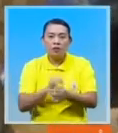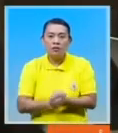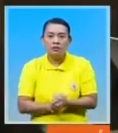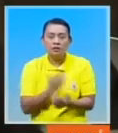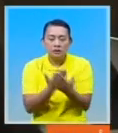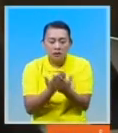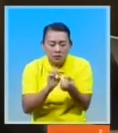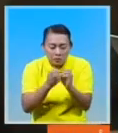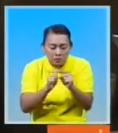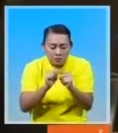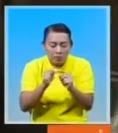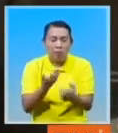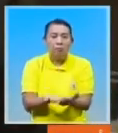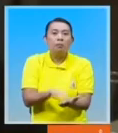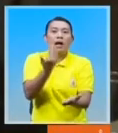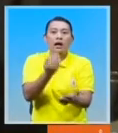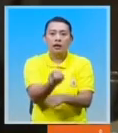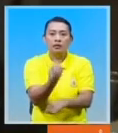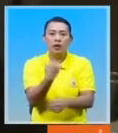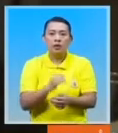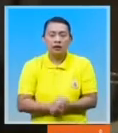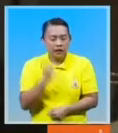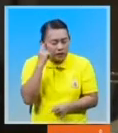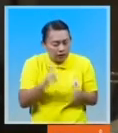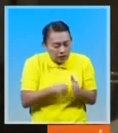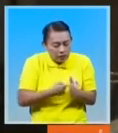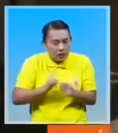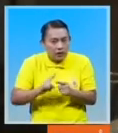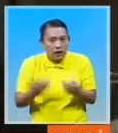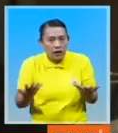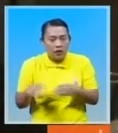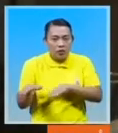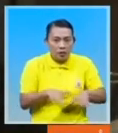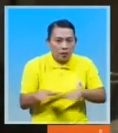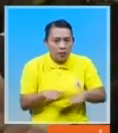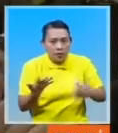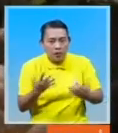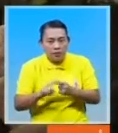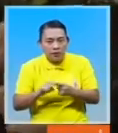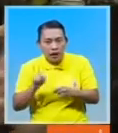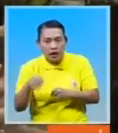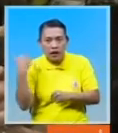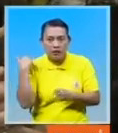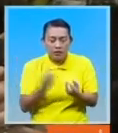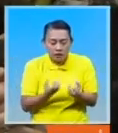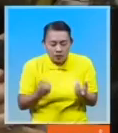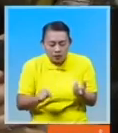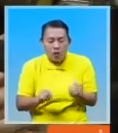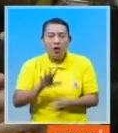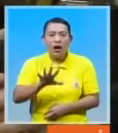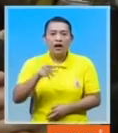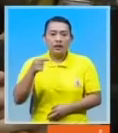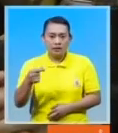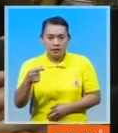แม้มันสูงเกินจริงและไม่ได้คำนึงถึงปัจจัยอื่นๆเลยอย่างเช่นความไม่พร้อมของ use caseอุปกรณ์ 5G เ